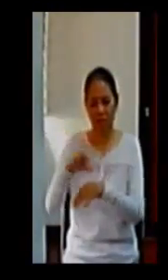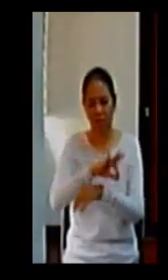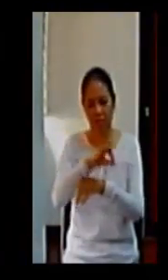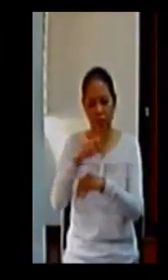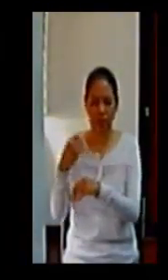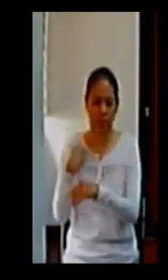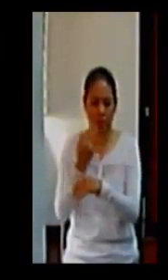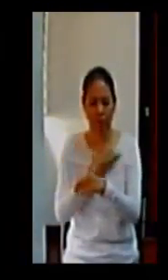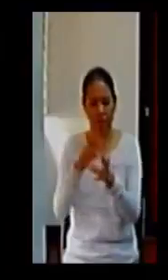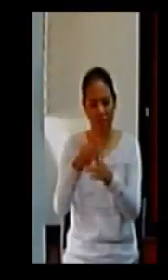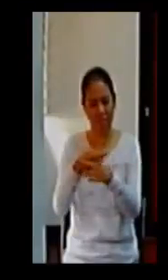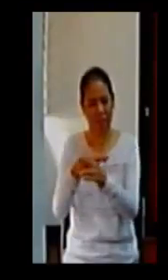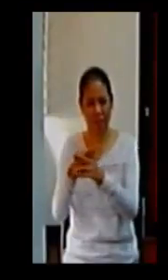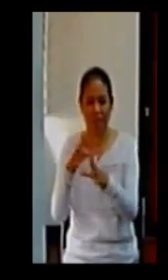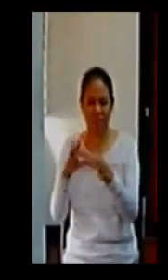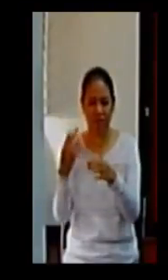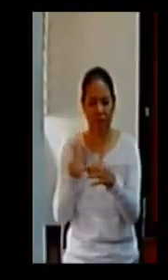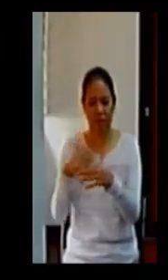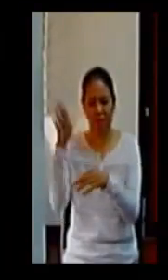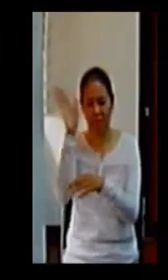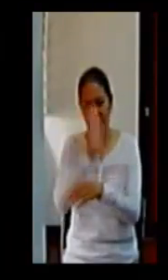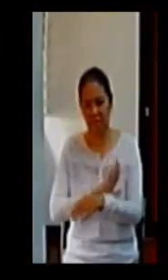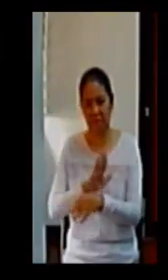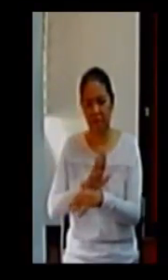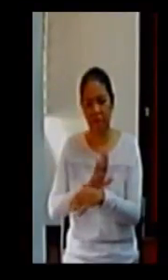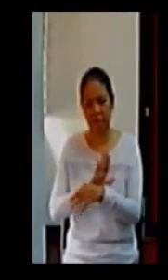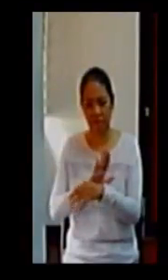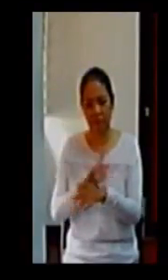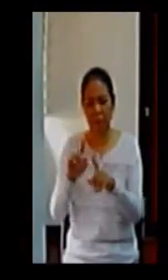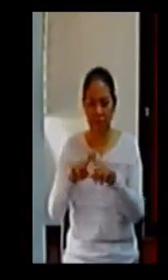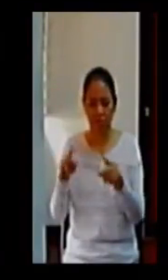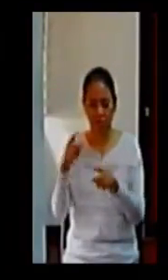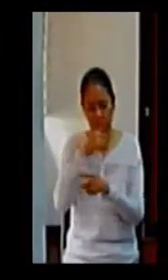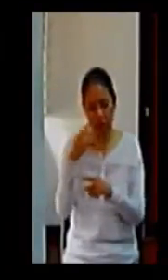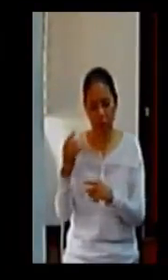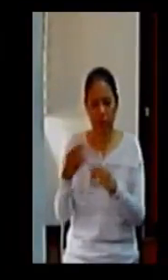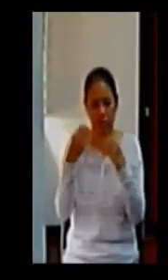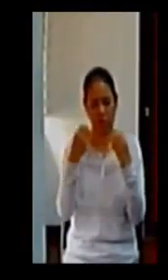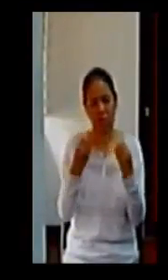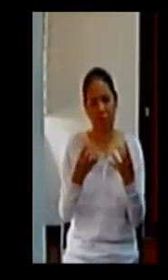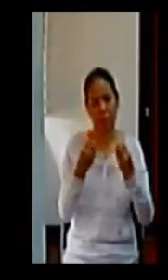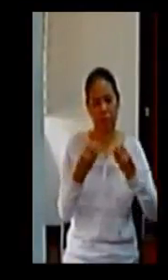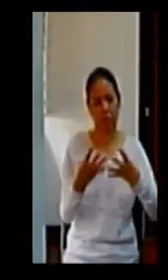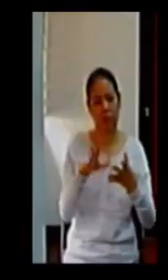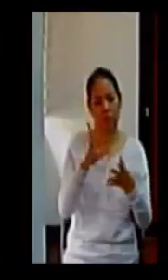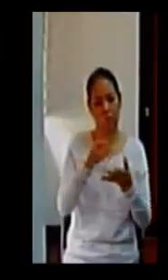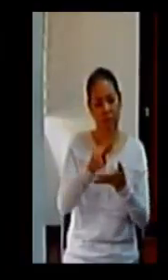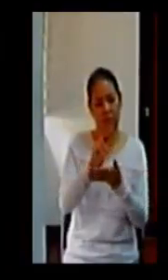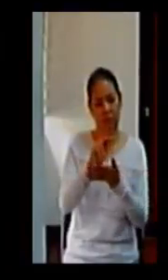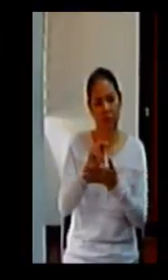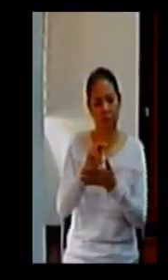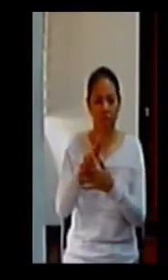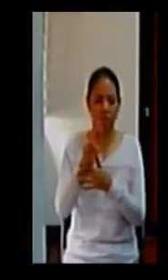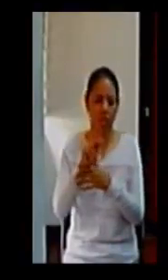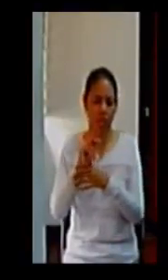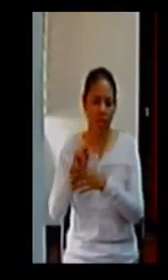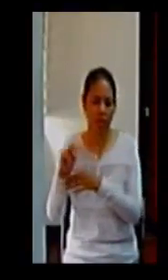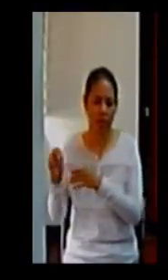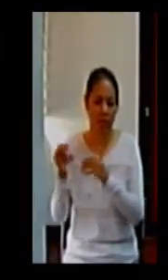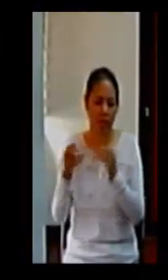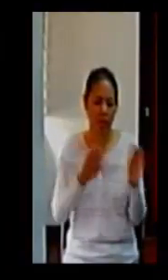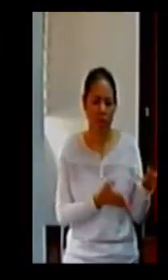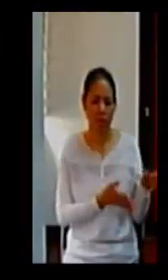siraman. Pero ngayon, dahil na rin sa ibang pangangailangan, kailangan din namin minsan lumuwas sa aming lugar para